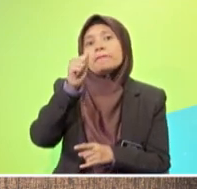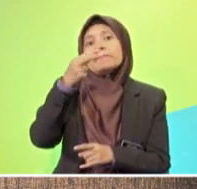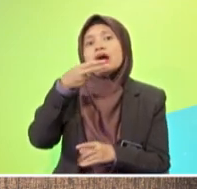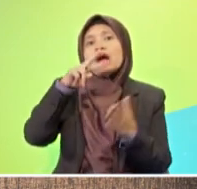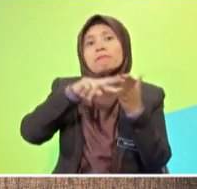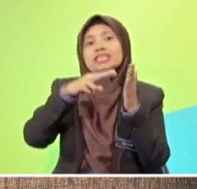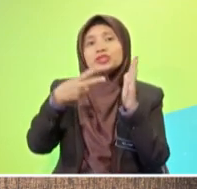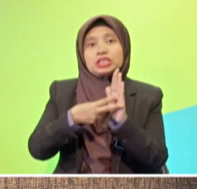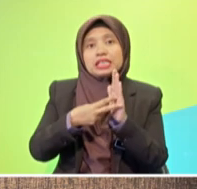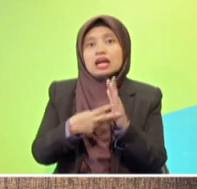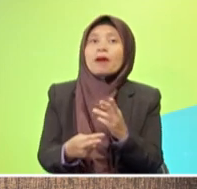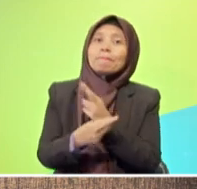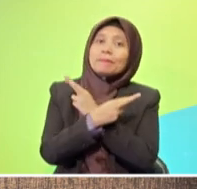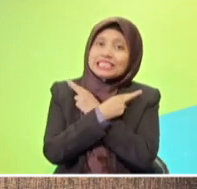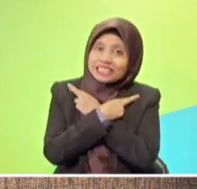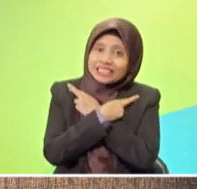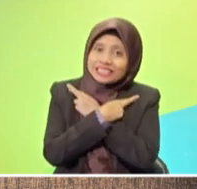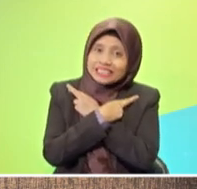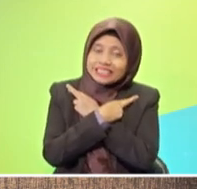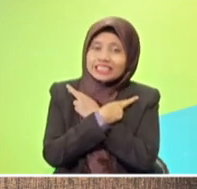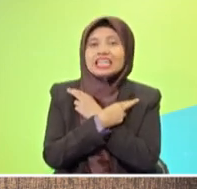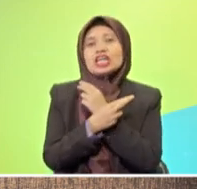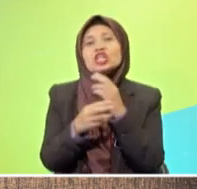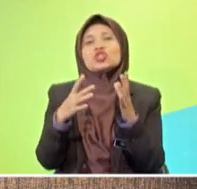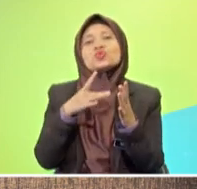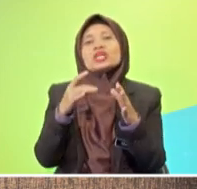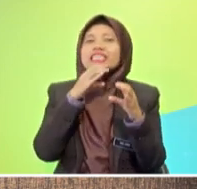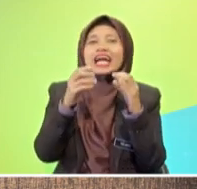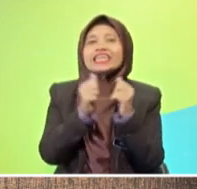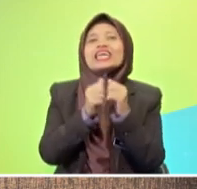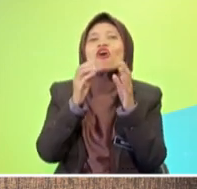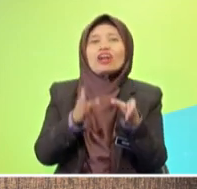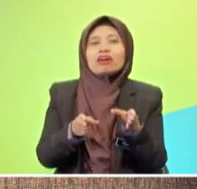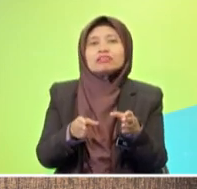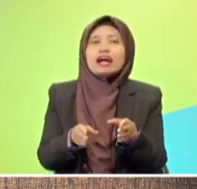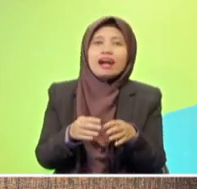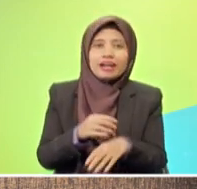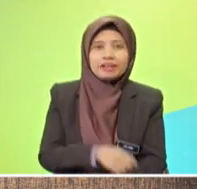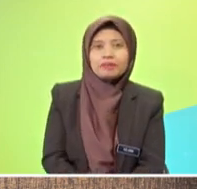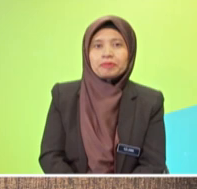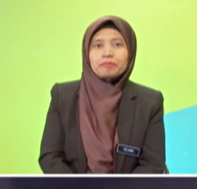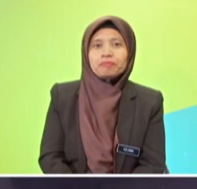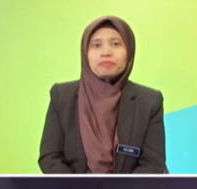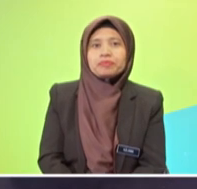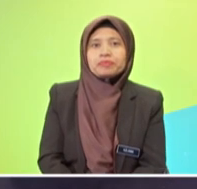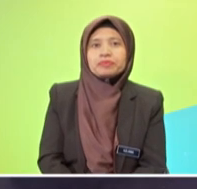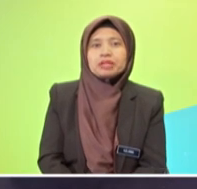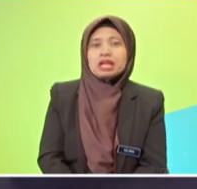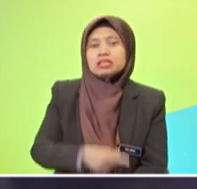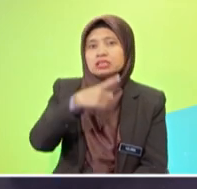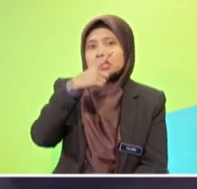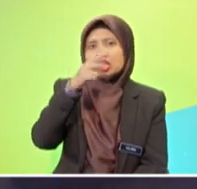ya perkataan drama bermaksud mesra tapi kan Ivan bisa bagilah